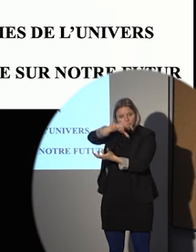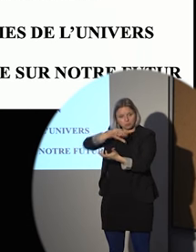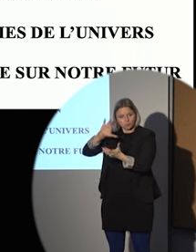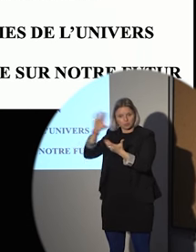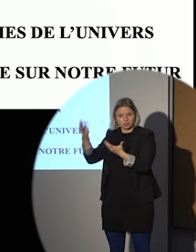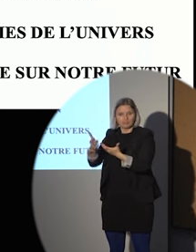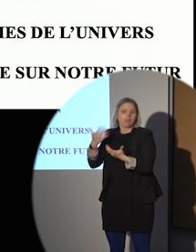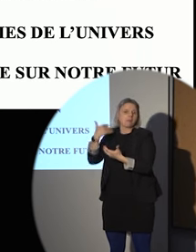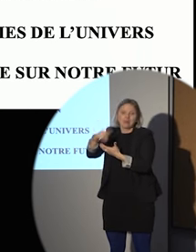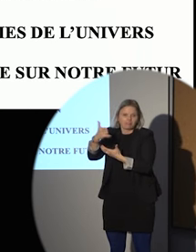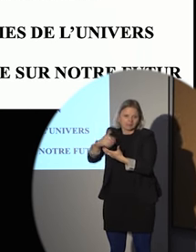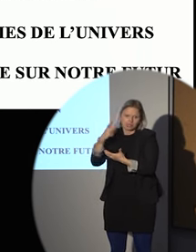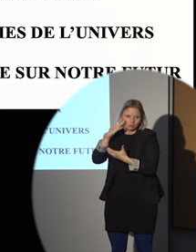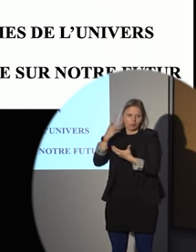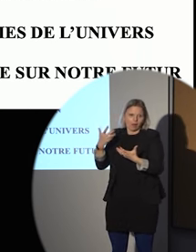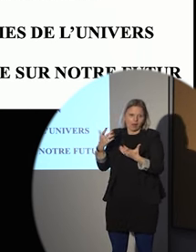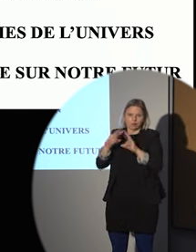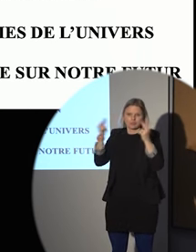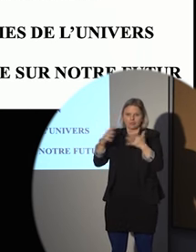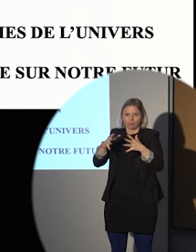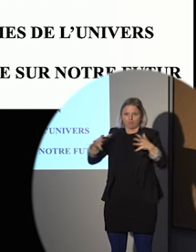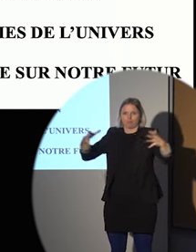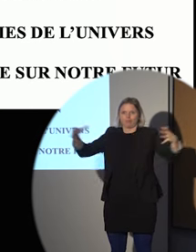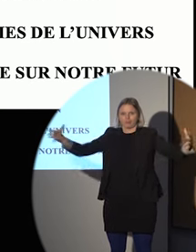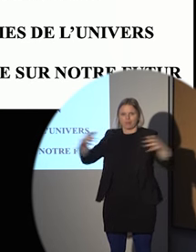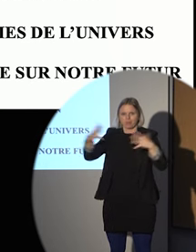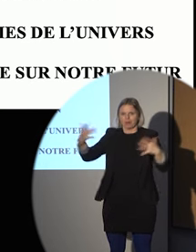futur. Je vous laisse là. Merci beaucoup.